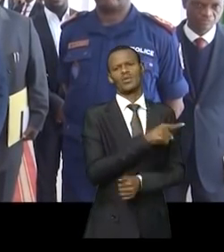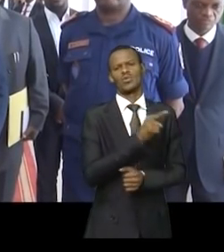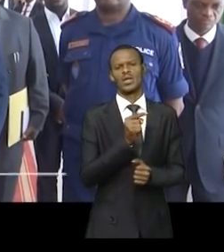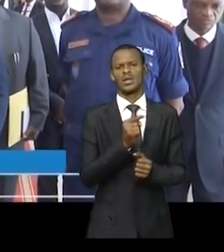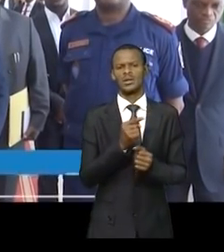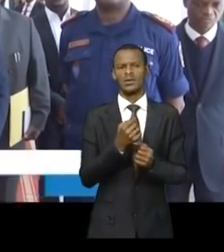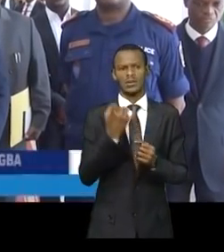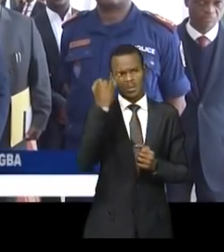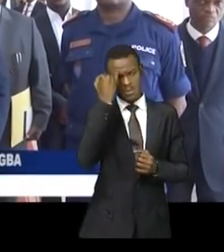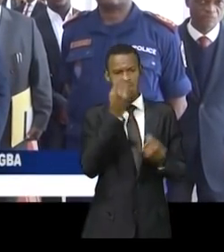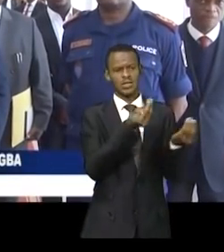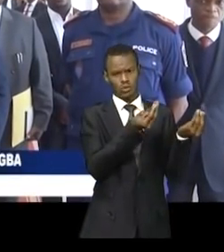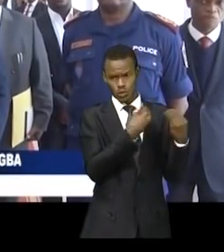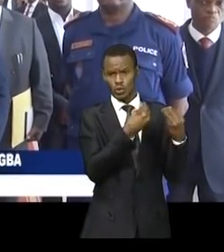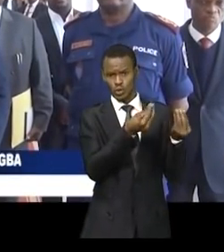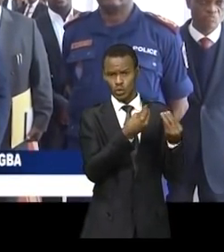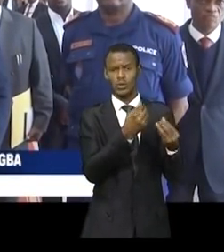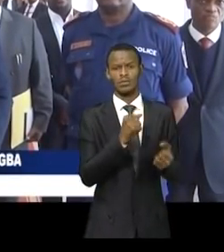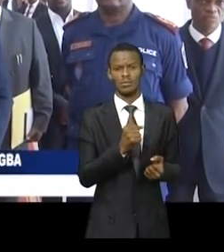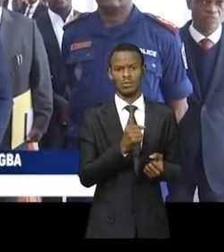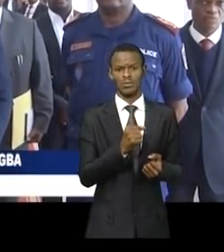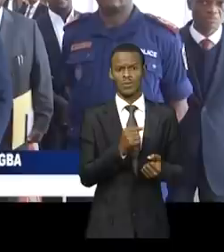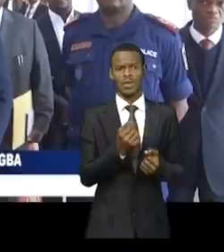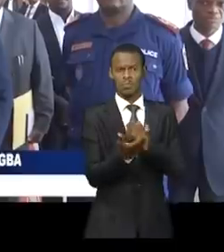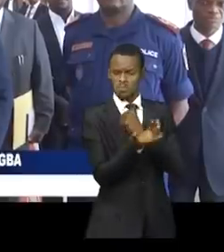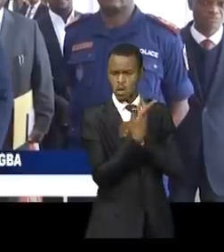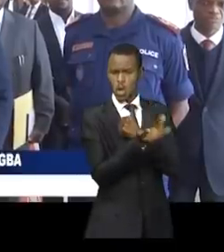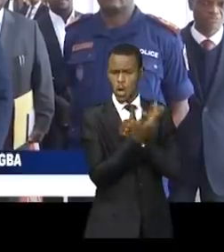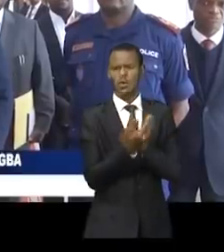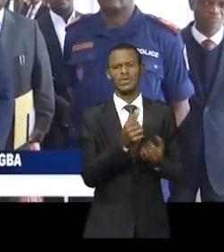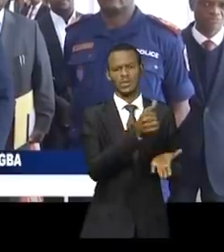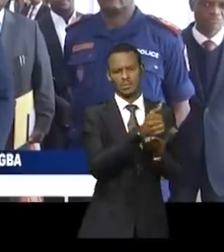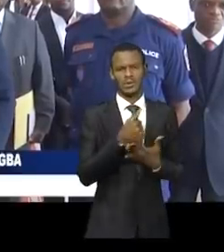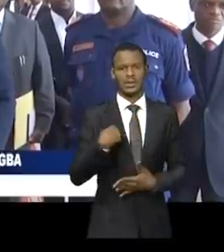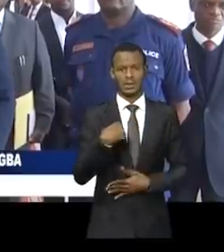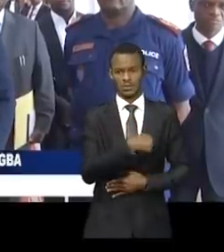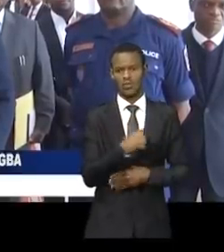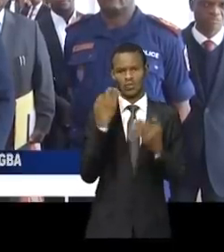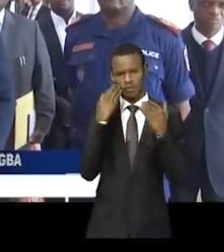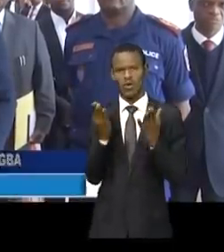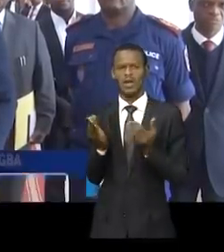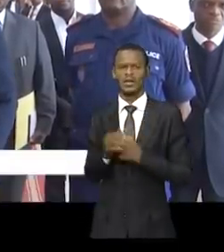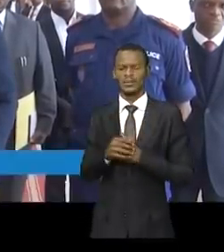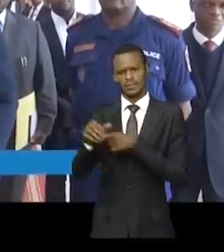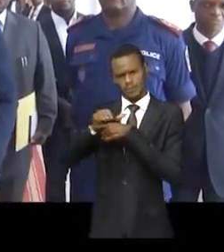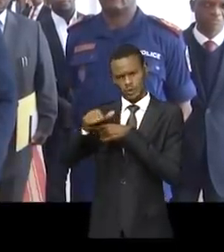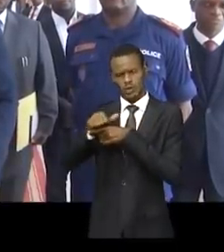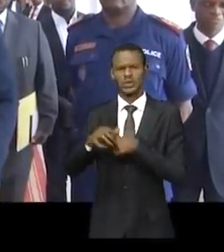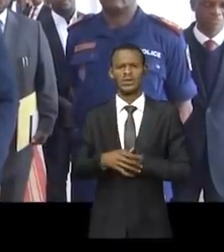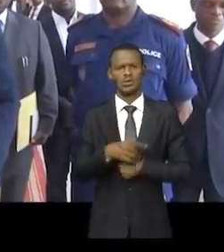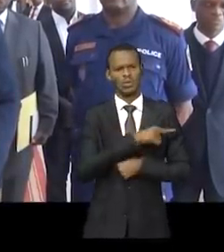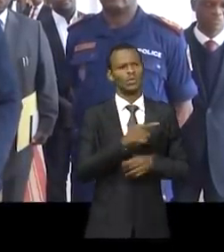personnalités, hier et aujourd'hui, nous venons de recevoir donc, des conseils, des